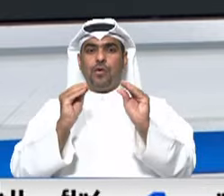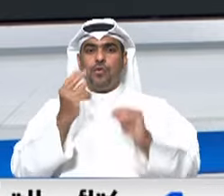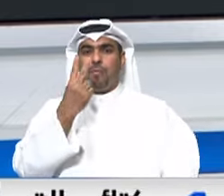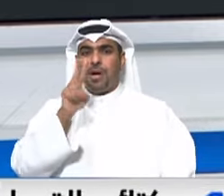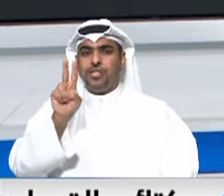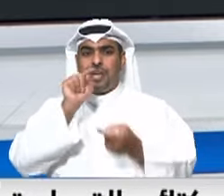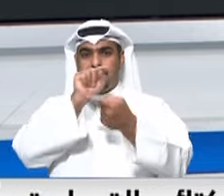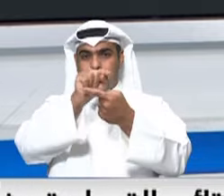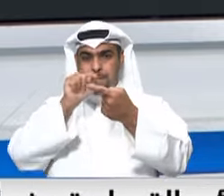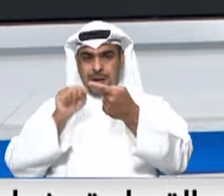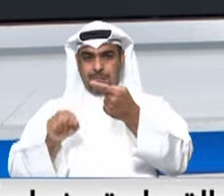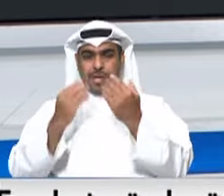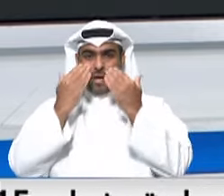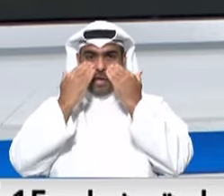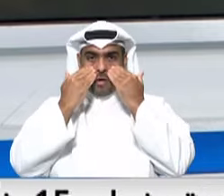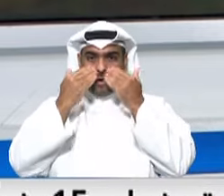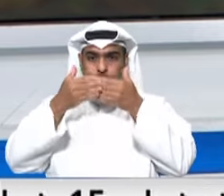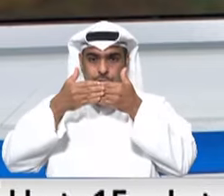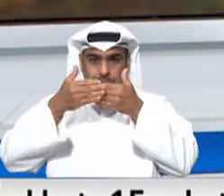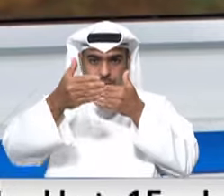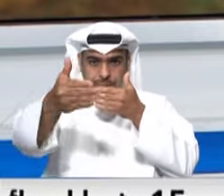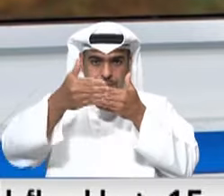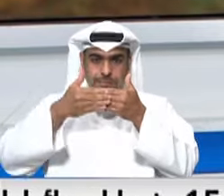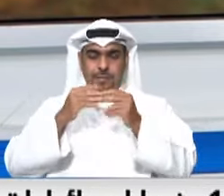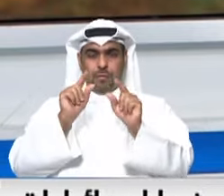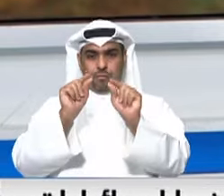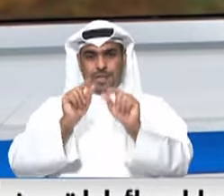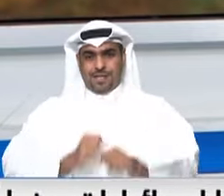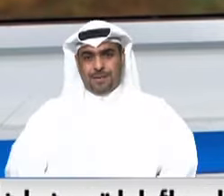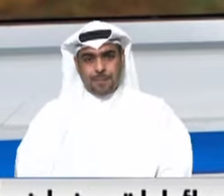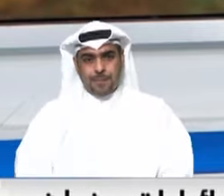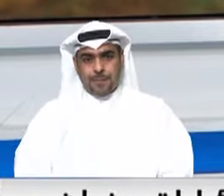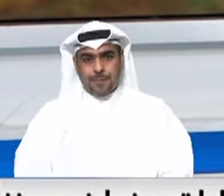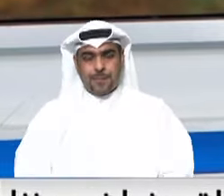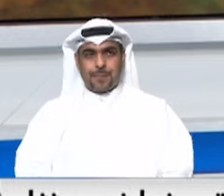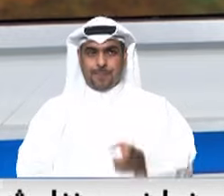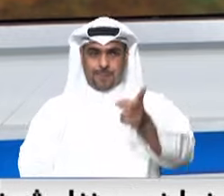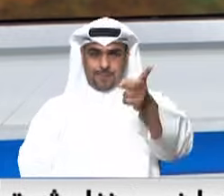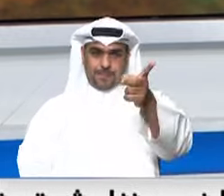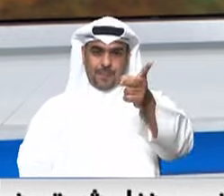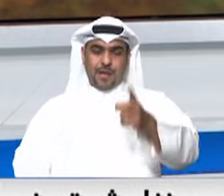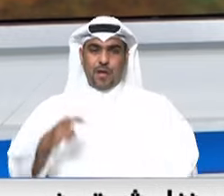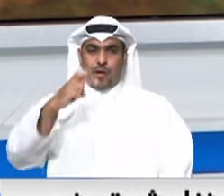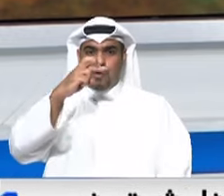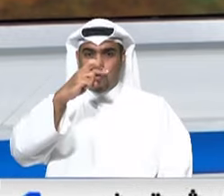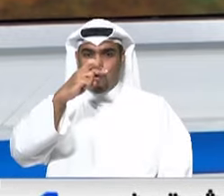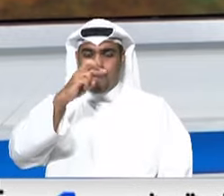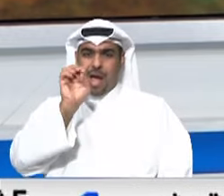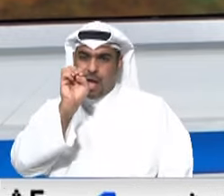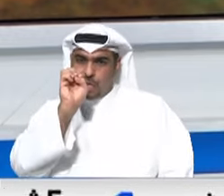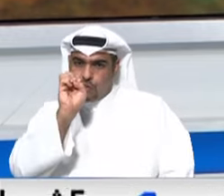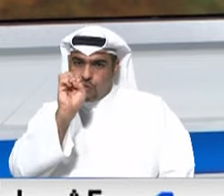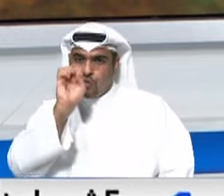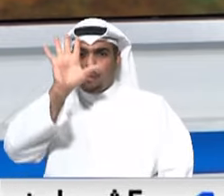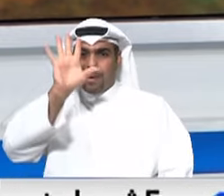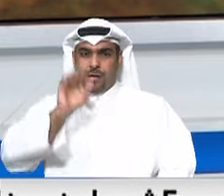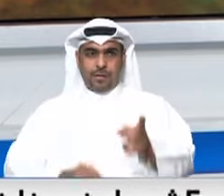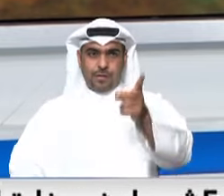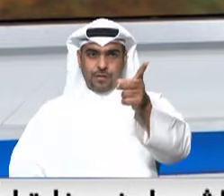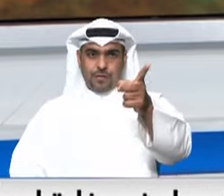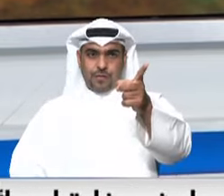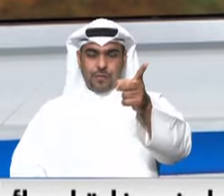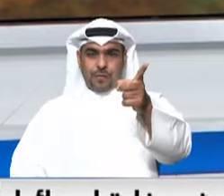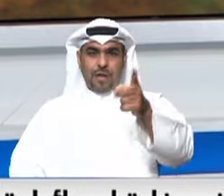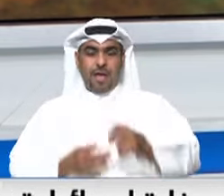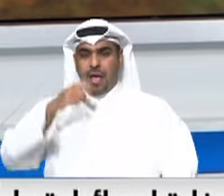20%، رؤية الأفقية جيدة تتجاوز 10 كيلو. مع بداية دخول ساعات الصباح الأولى من نهار يوم الغد، ودرجات الحرارة الصغرى